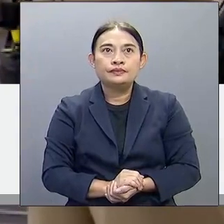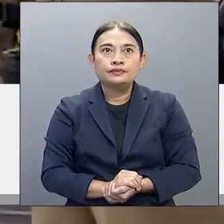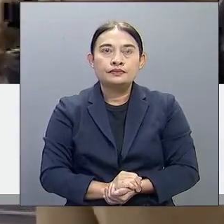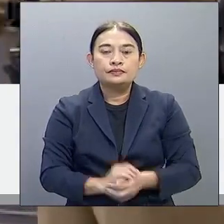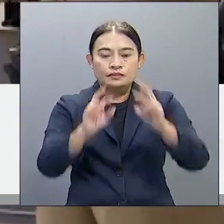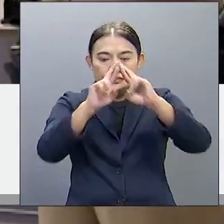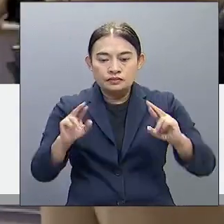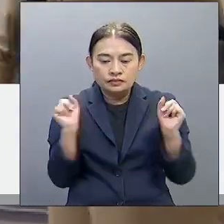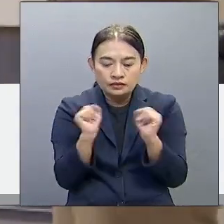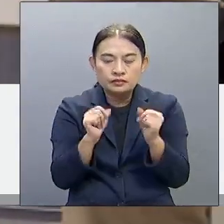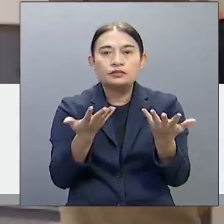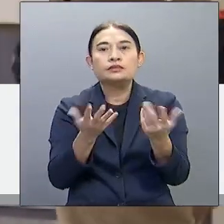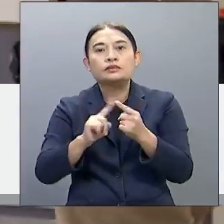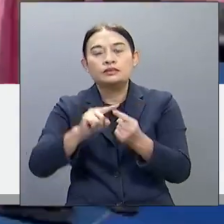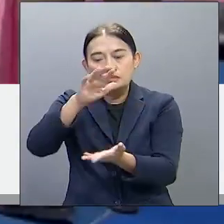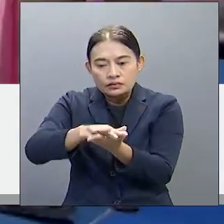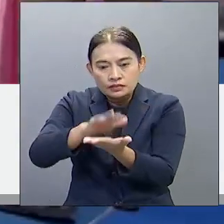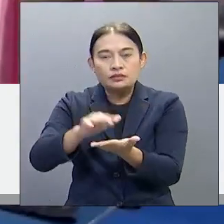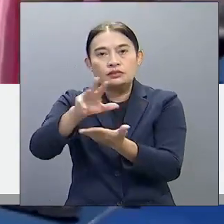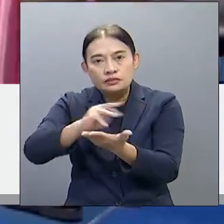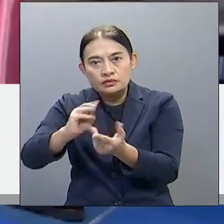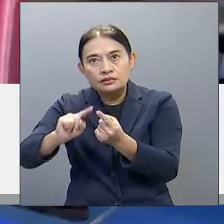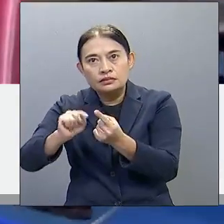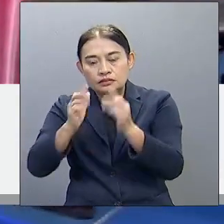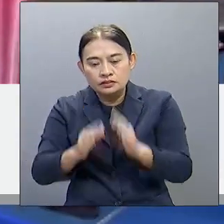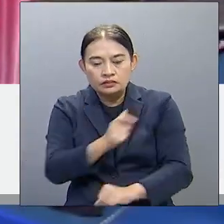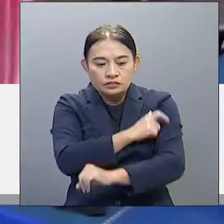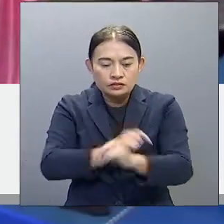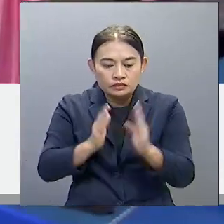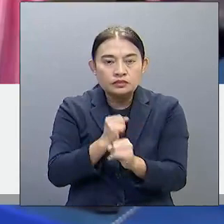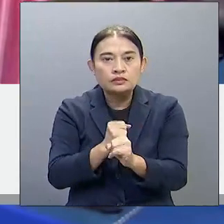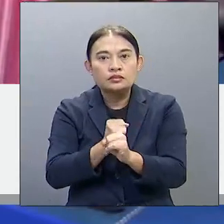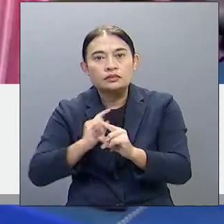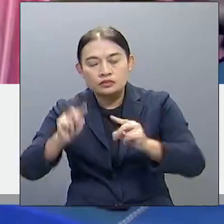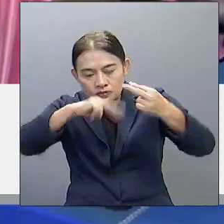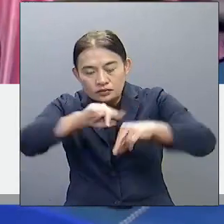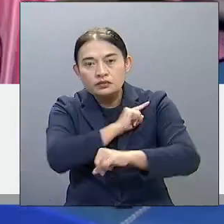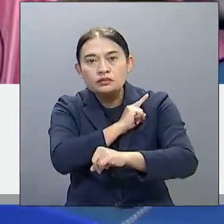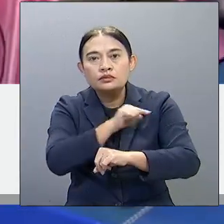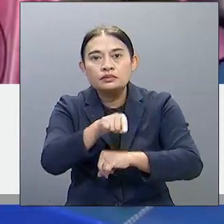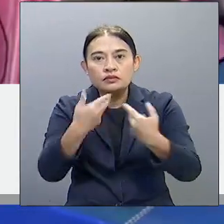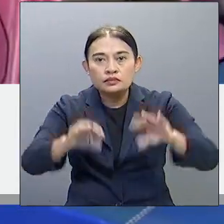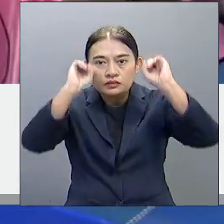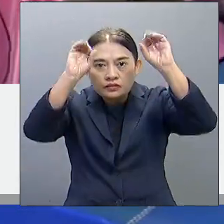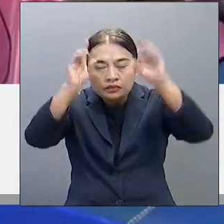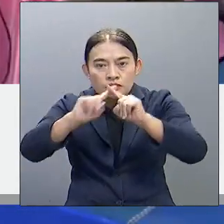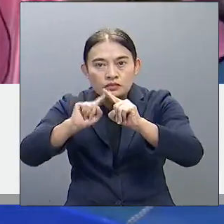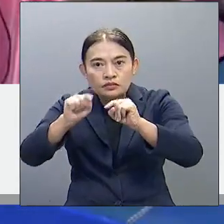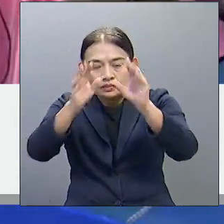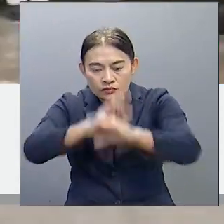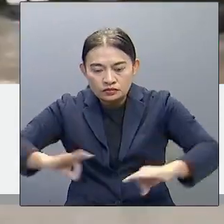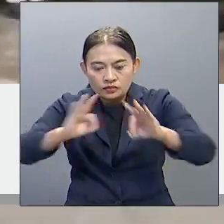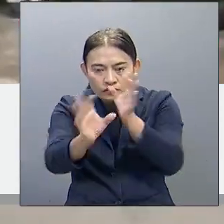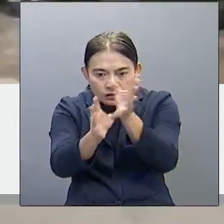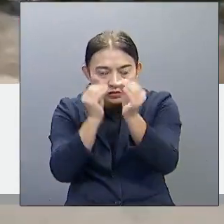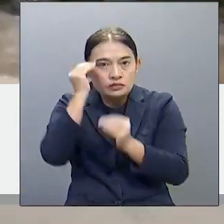รพสินค้าหรือว่าสถานศึกษาเจ้าหน้าที่รักษาความปลอดภัยบุคลากรที่ดูแลสถานที่รวมถึงครูอาจารย์จำเป็นต้องมีความ